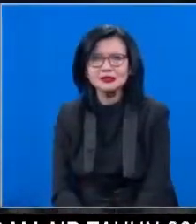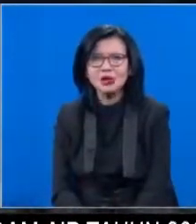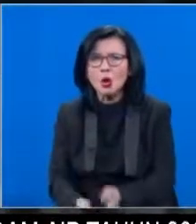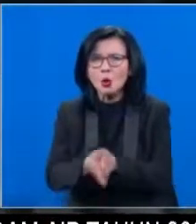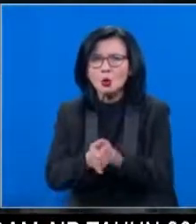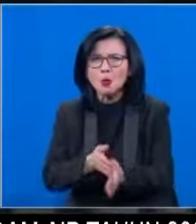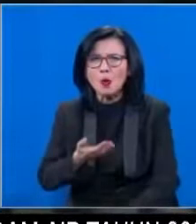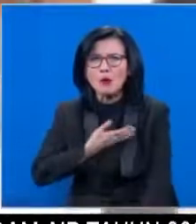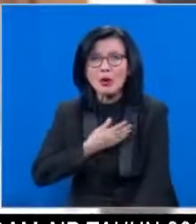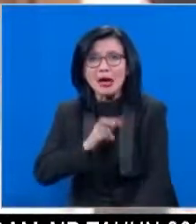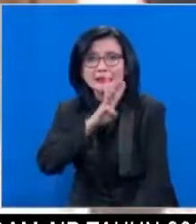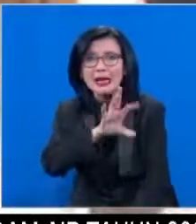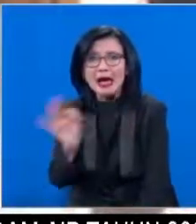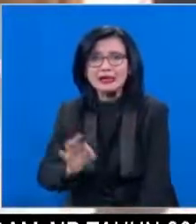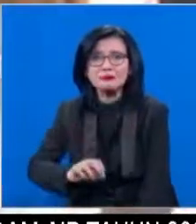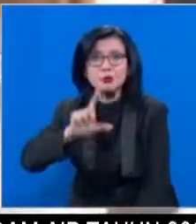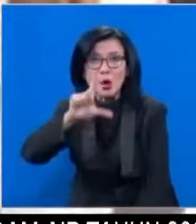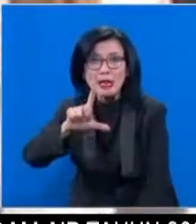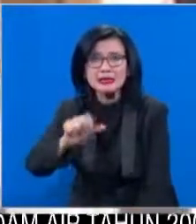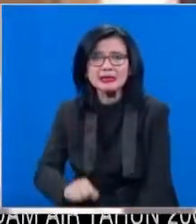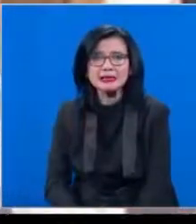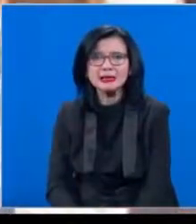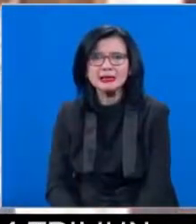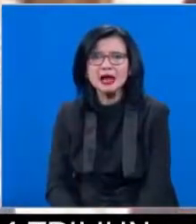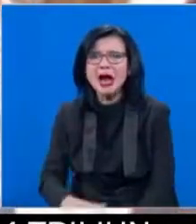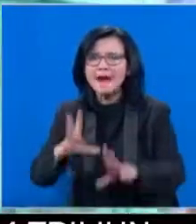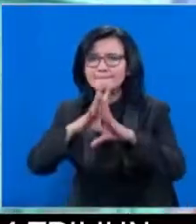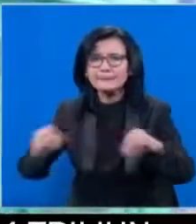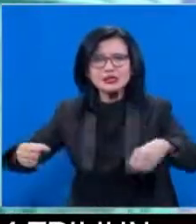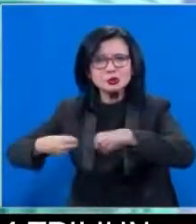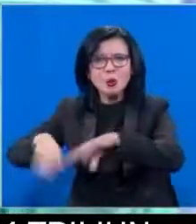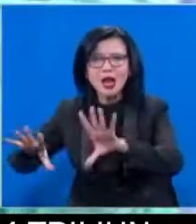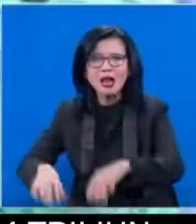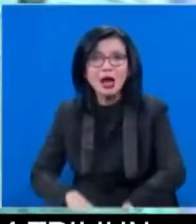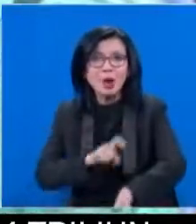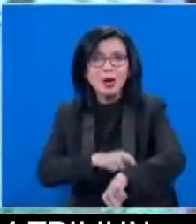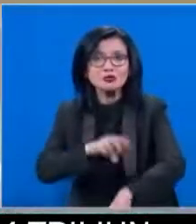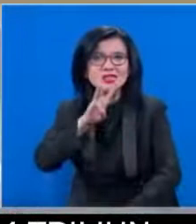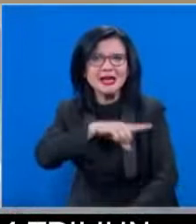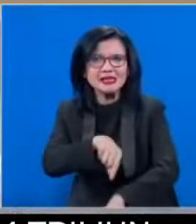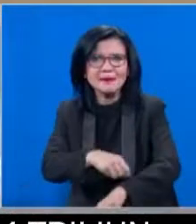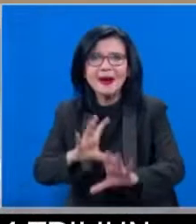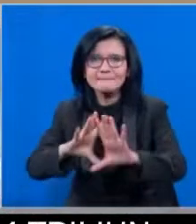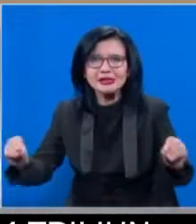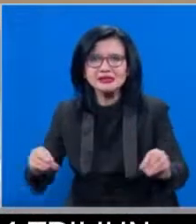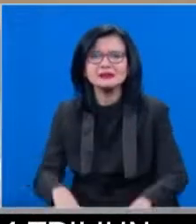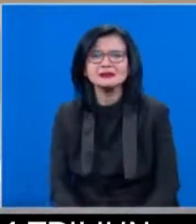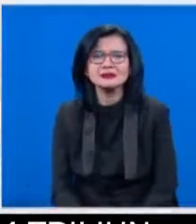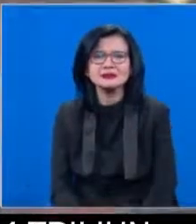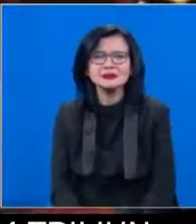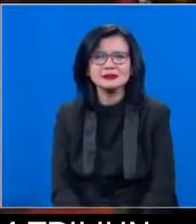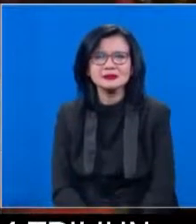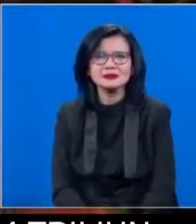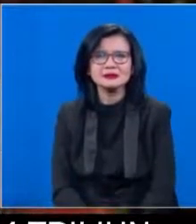warga membuat 3000 liter minyak goreng yang disediakan panitia ludes terjual hanya dalam tiga jam Hi Ho